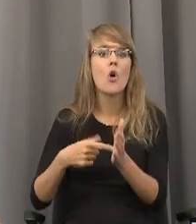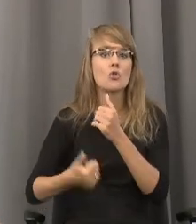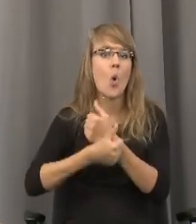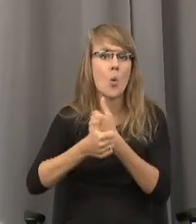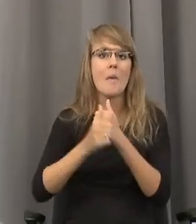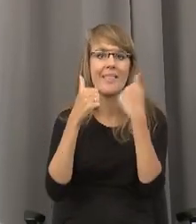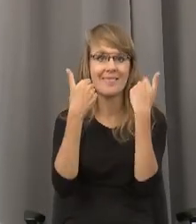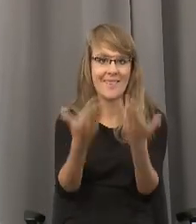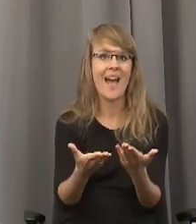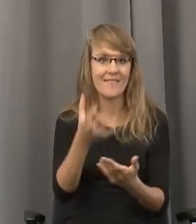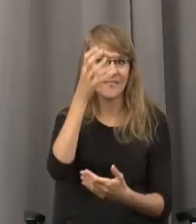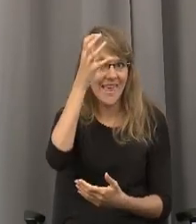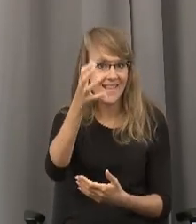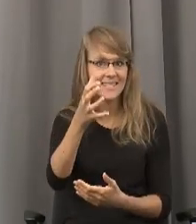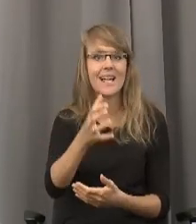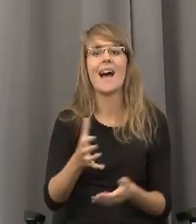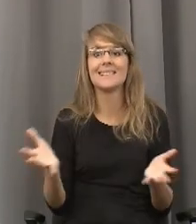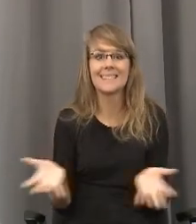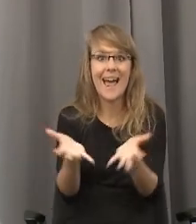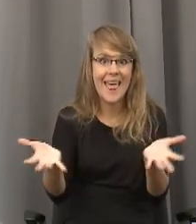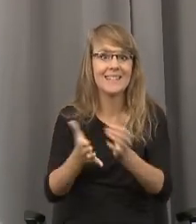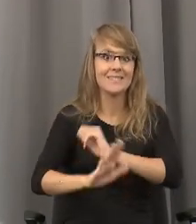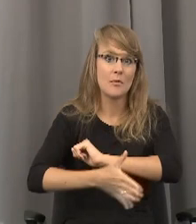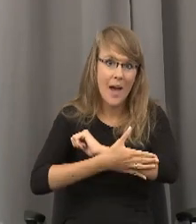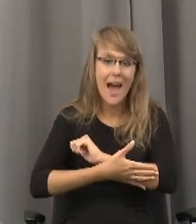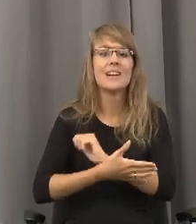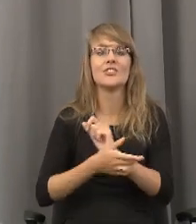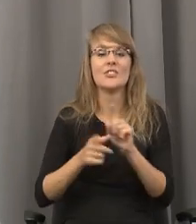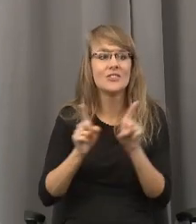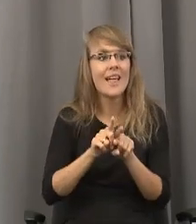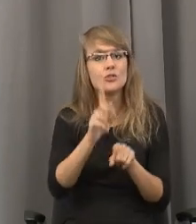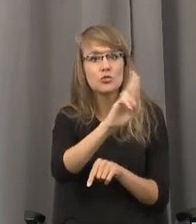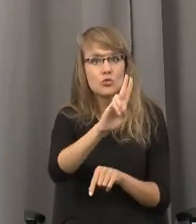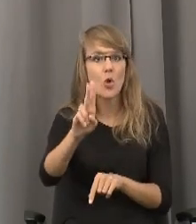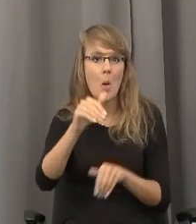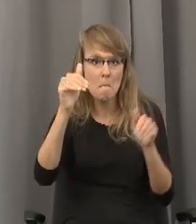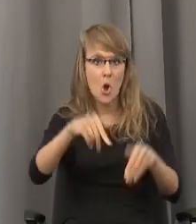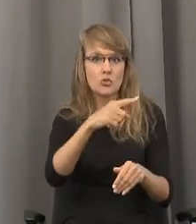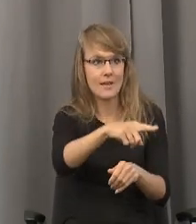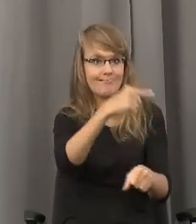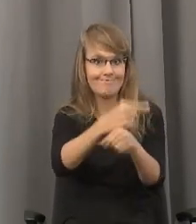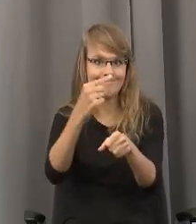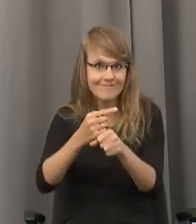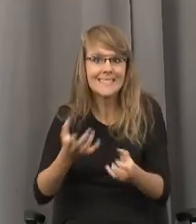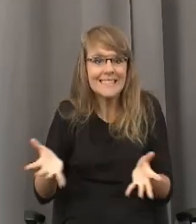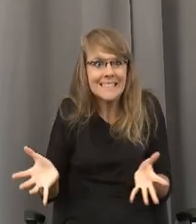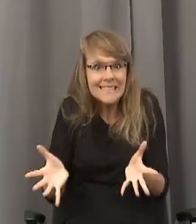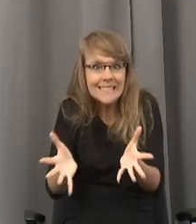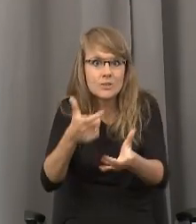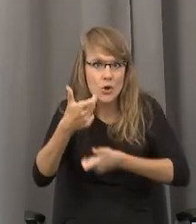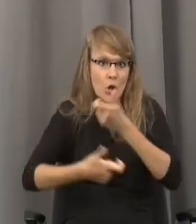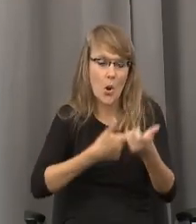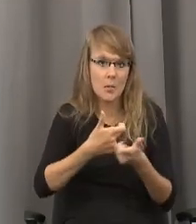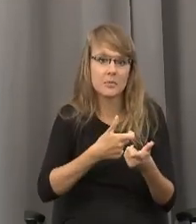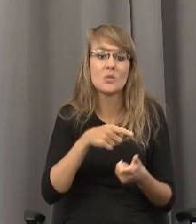wiedzę, zachęcić do wsparcia i popchnąć do współdziałania decydentów, bo raporty Najwyższej Izby Kontroli właśnie